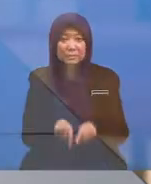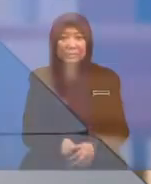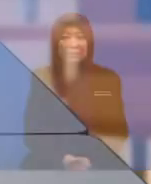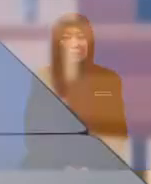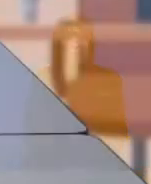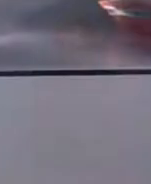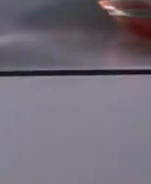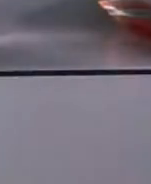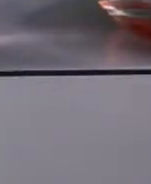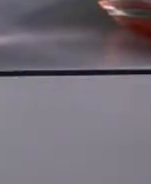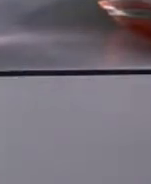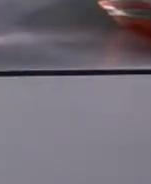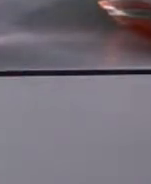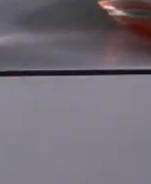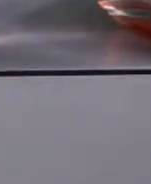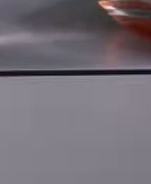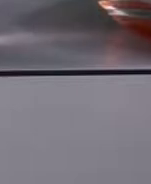serentak.